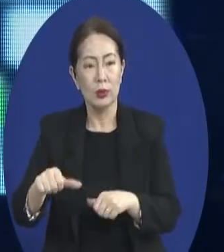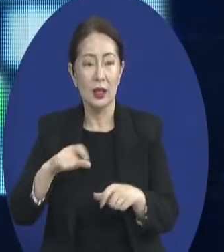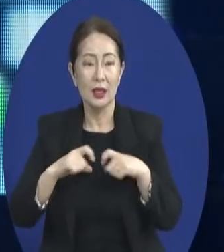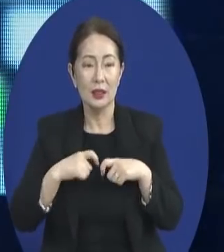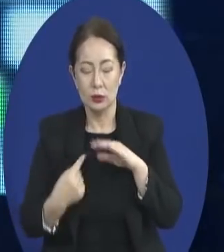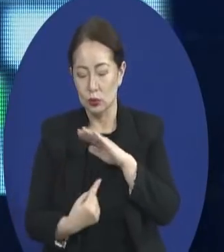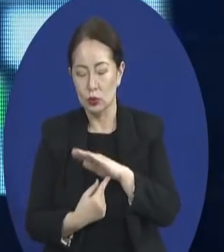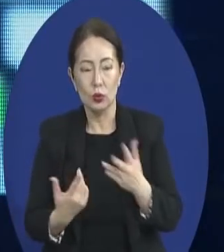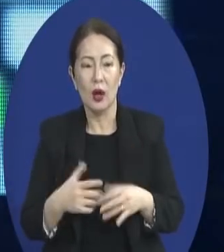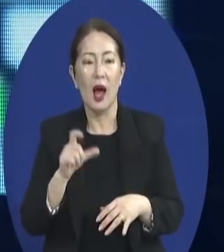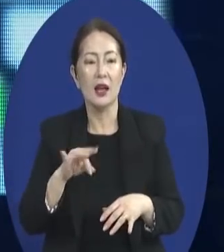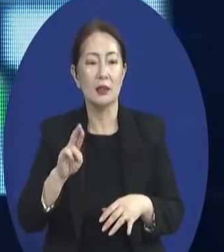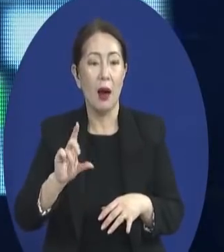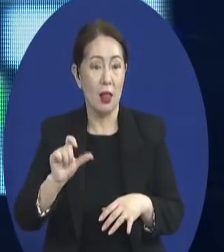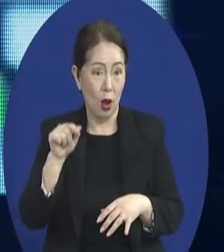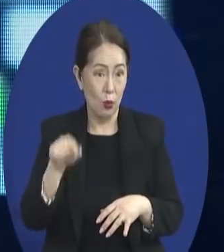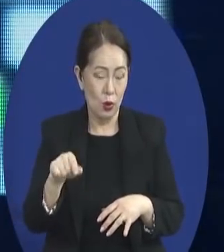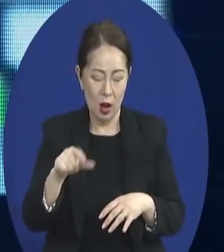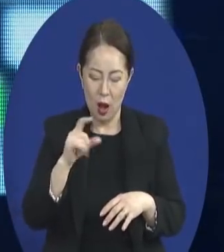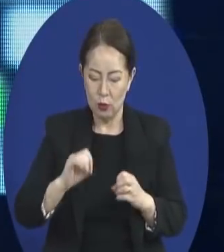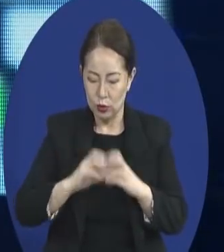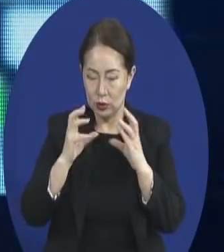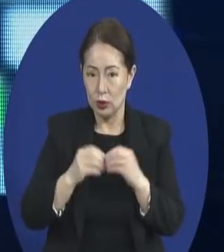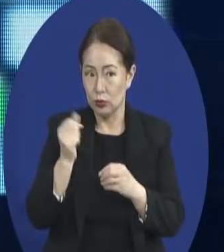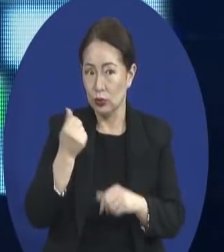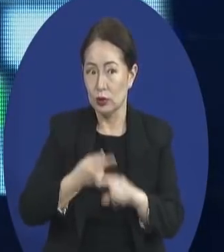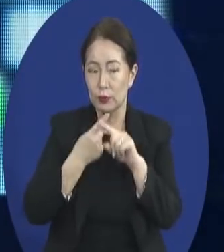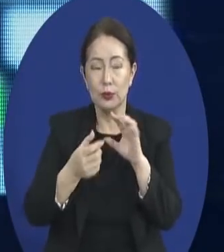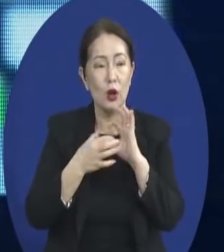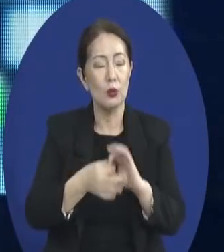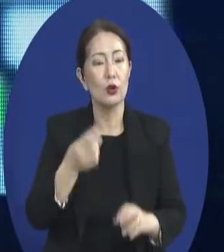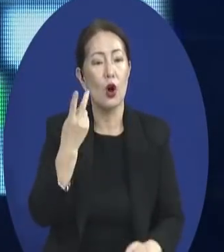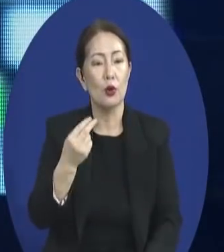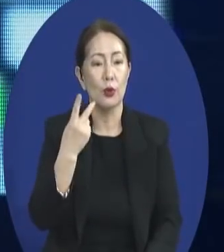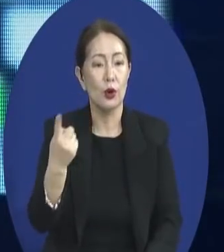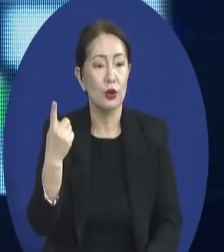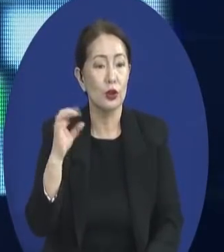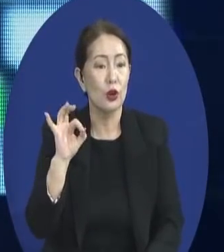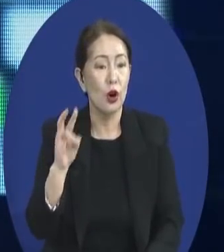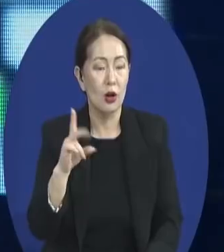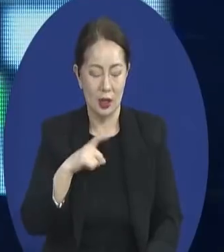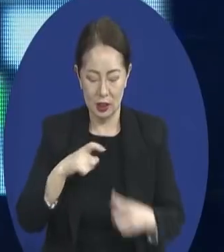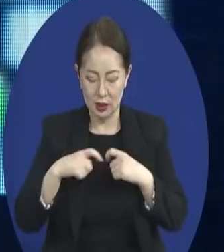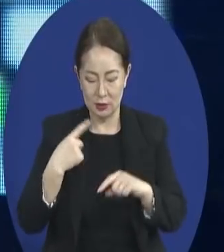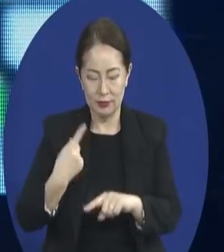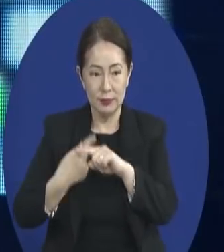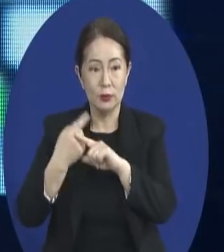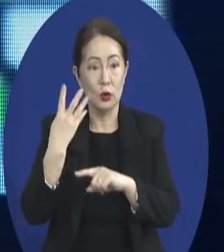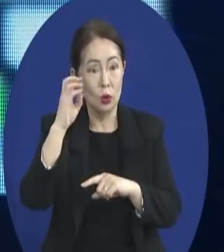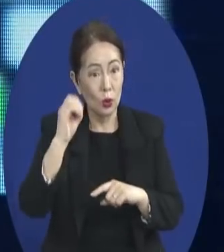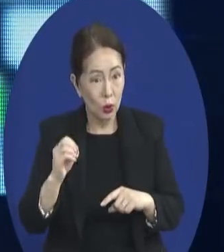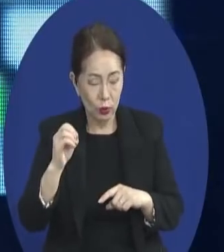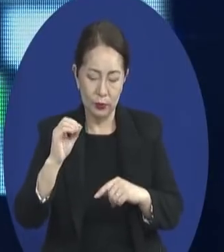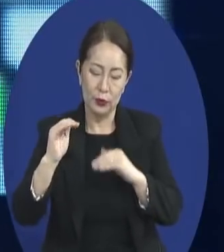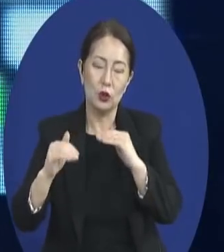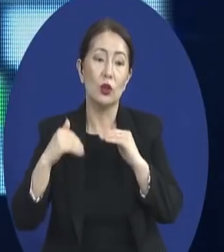эрдэс баялагын салбар болж байна. Эрдэс бүтээгдэхүүний үнийн өсөлтийн нөлөөгөөр 2021 оны эдийн засаг 4% өсч, энэ өсөлтийн